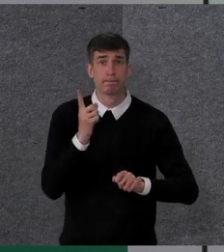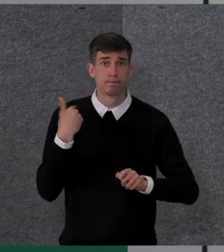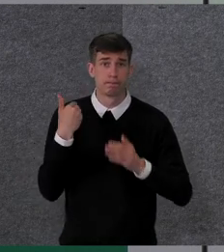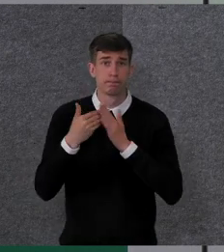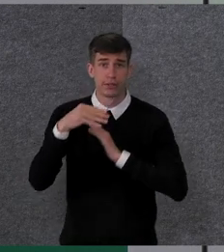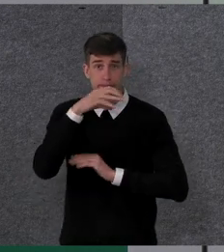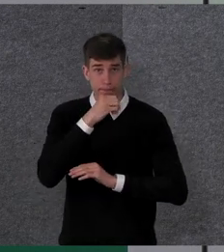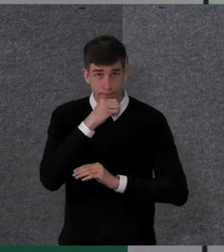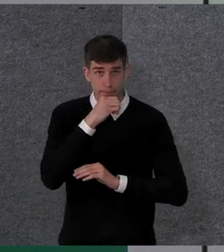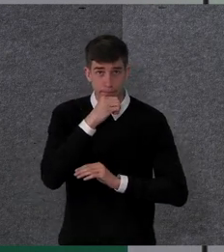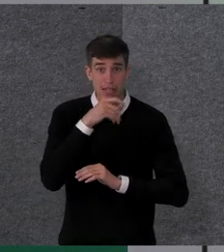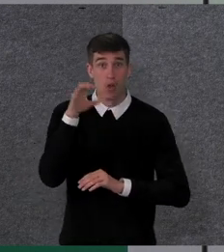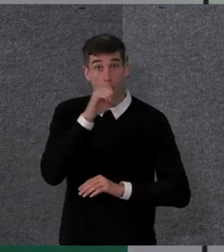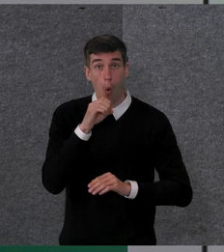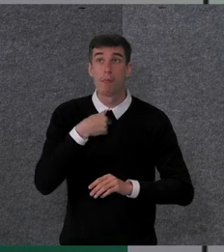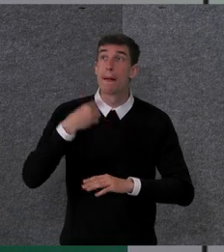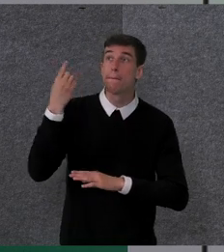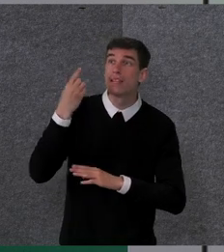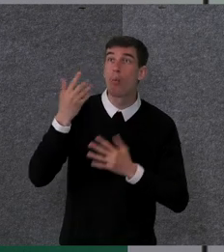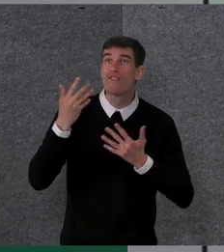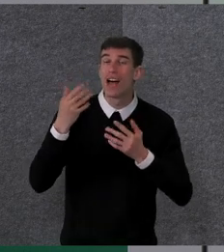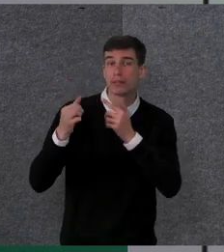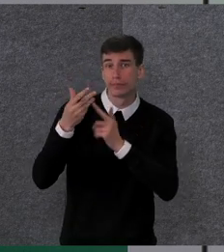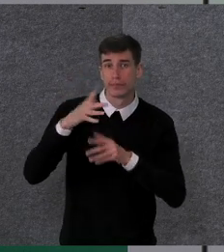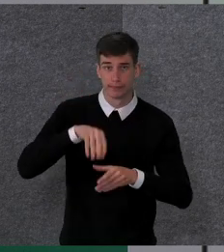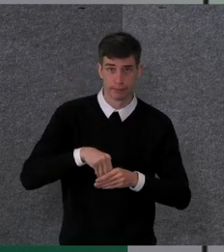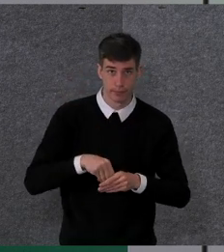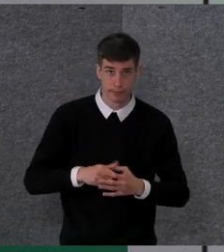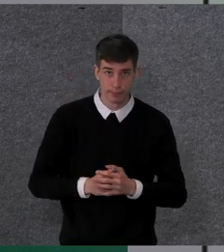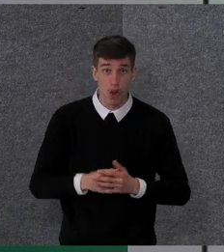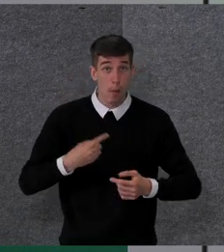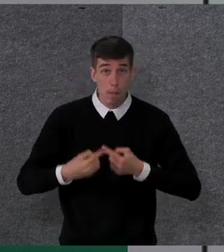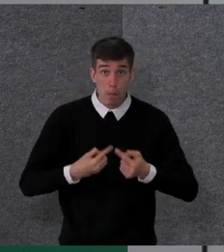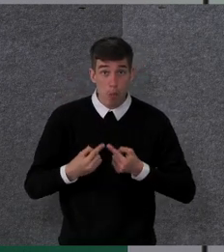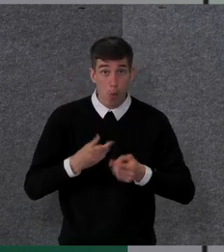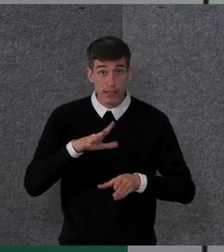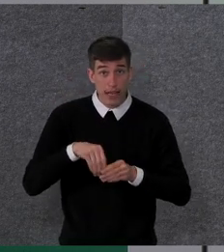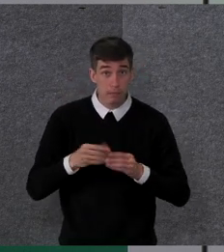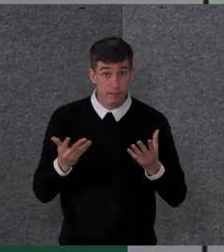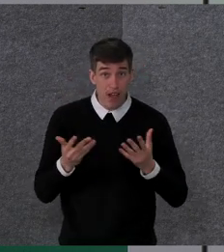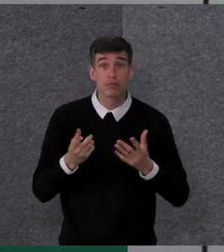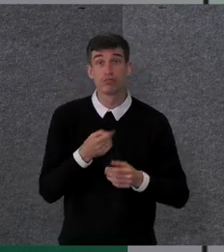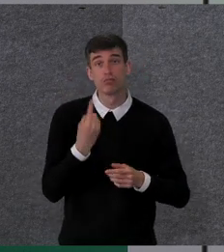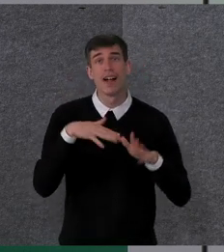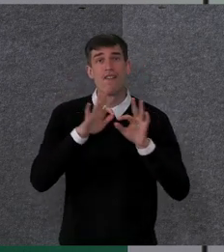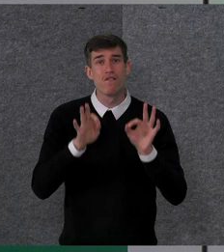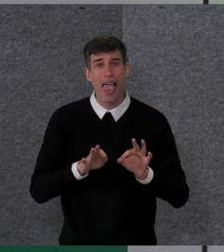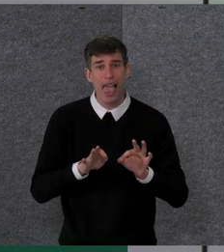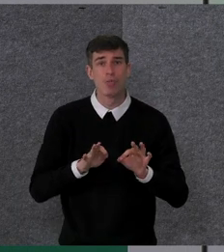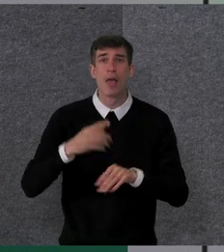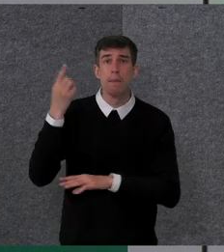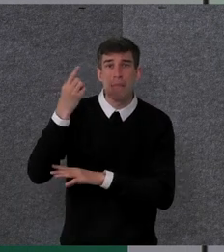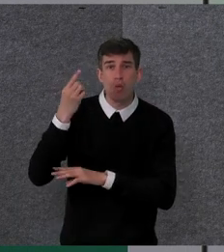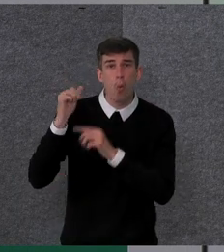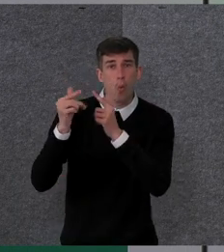wovon wir uns jetzt in der EU bedroht fühlen. Und da soll es einen Prozess geben, wie mit welchen Fähigkeiten wir sozusagen den Bedrohungen,